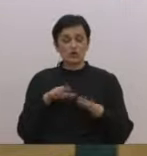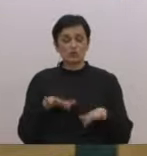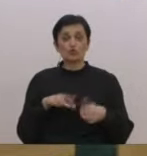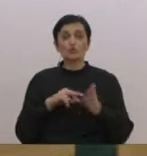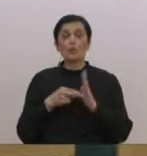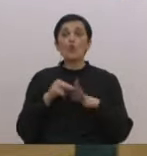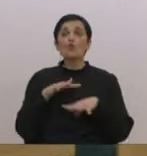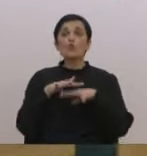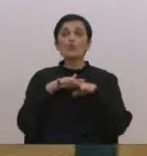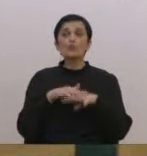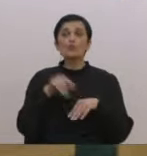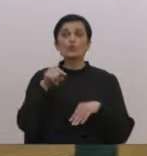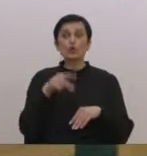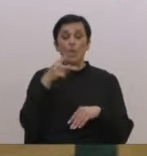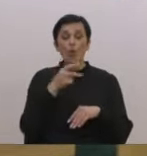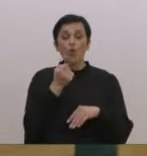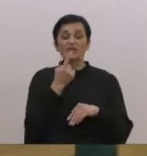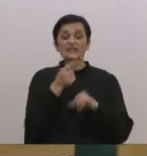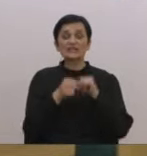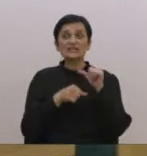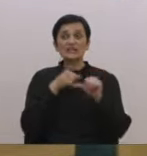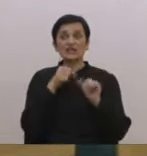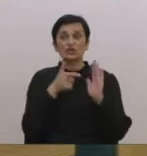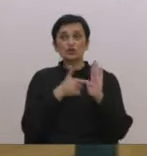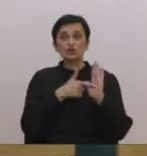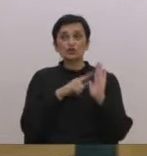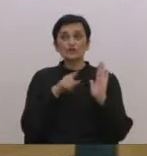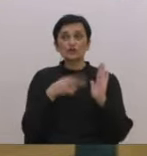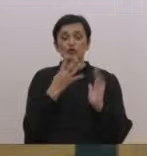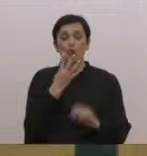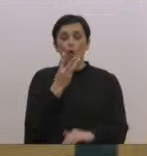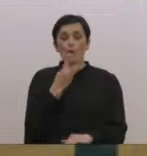ბიუჯეტი 2011 წელს